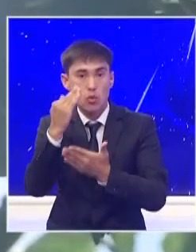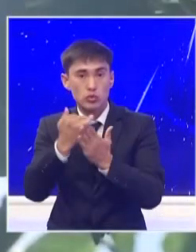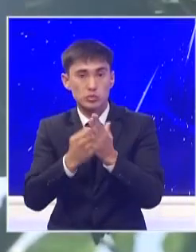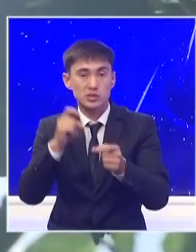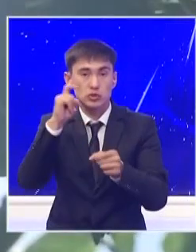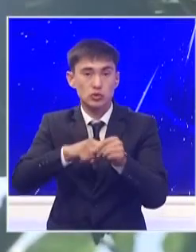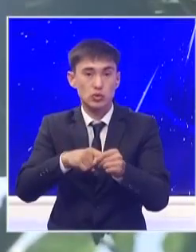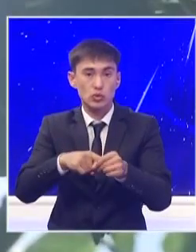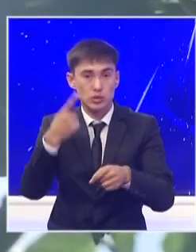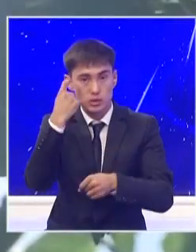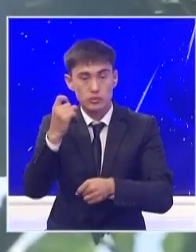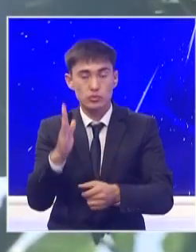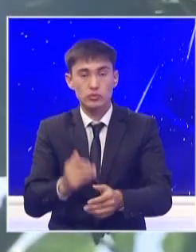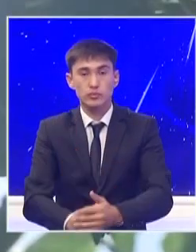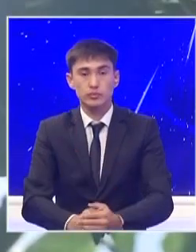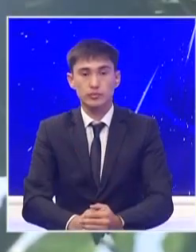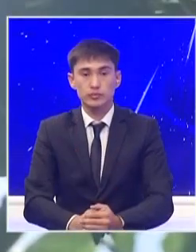қосымшасын жүктеуге кеңес береді.